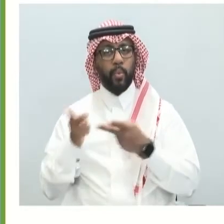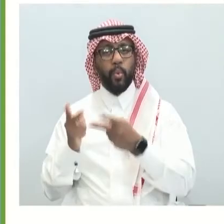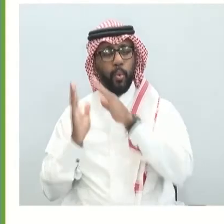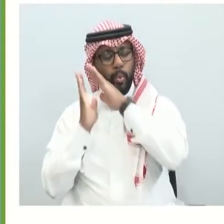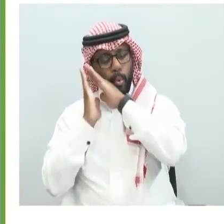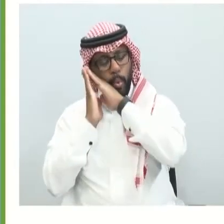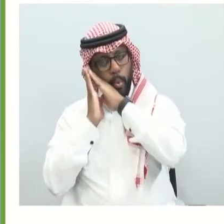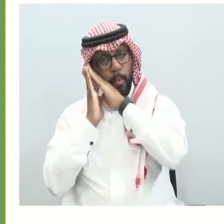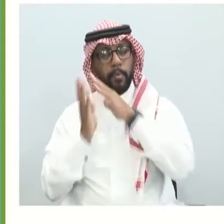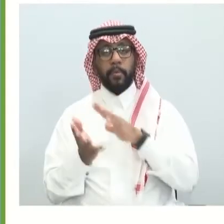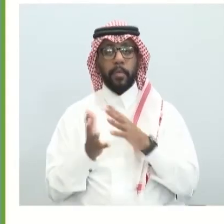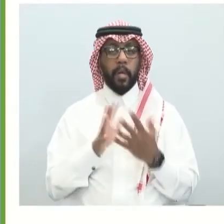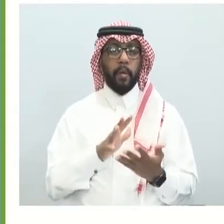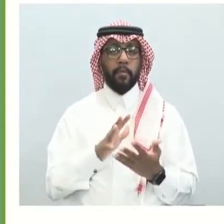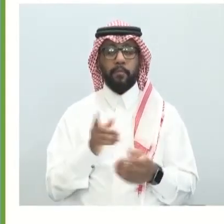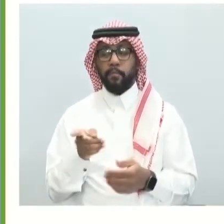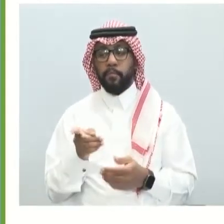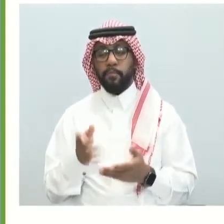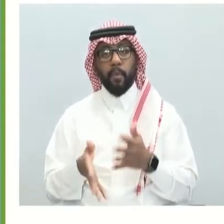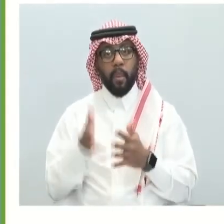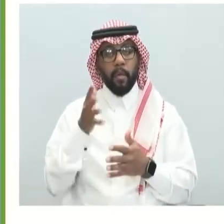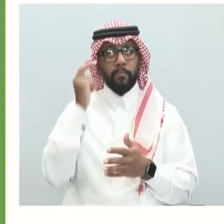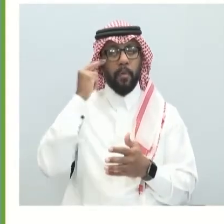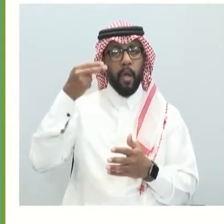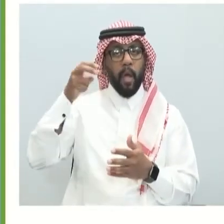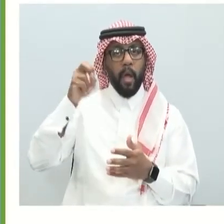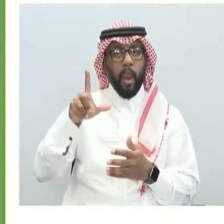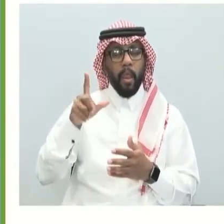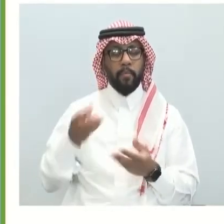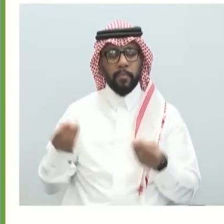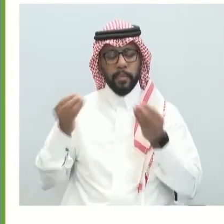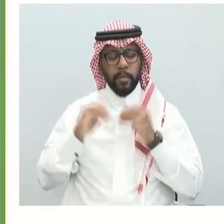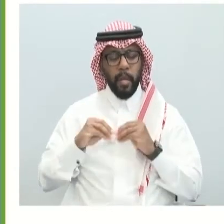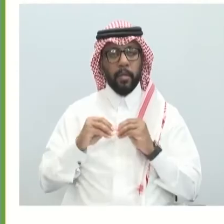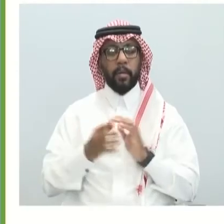وكيف يؤثر في تنميه عقل الانسان